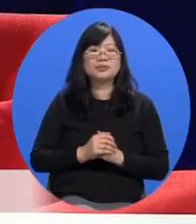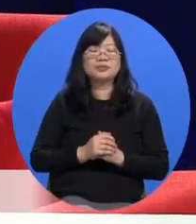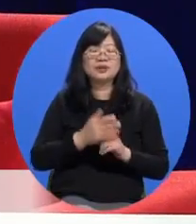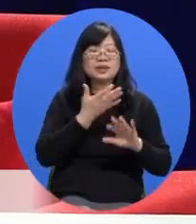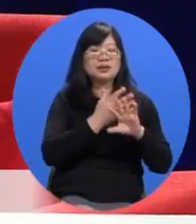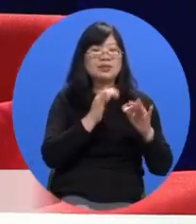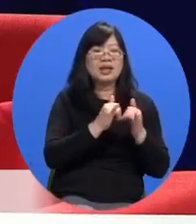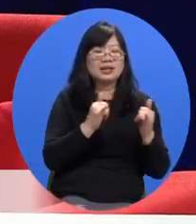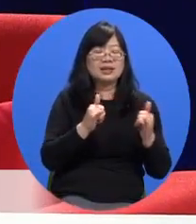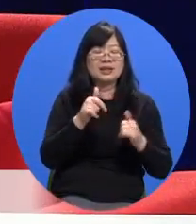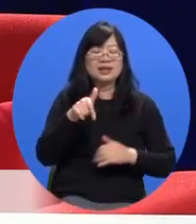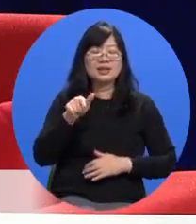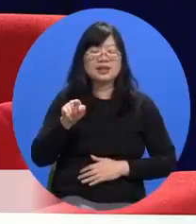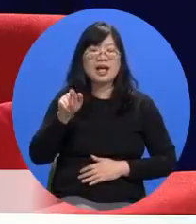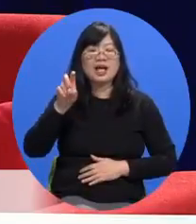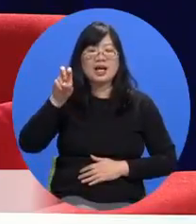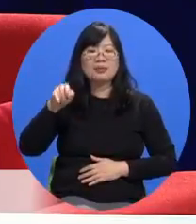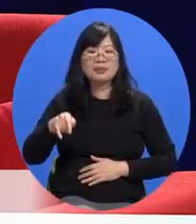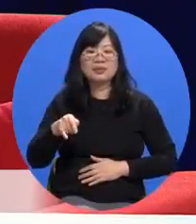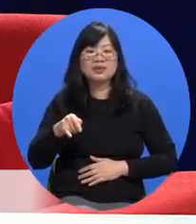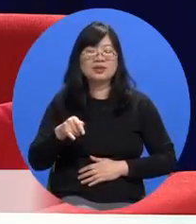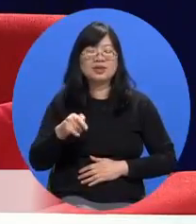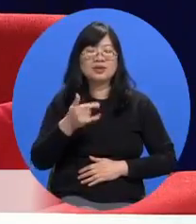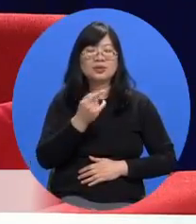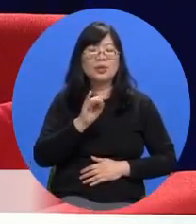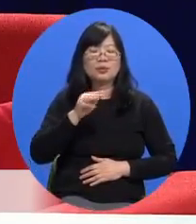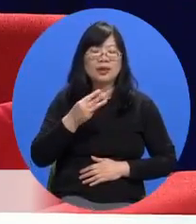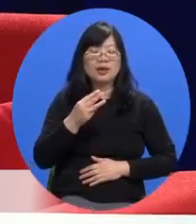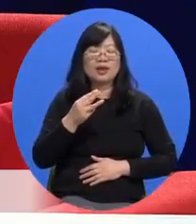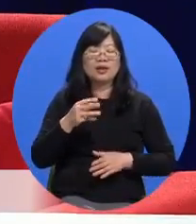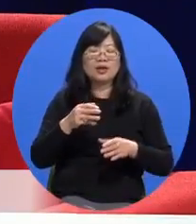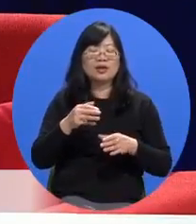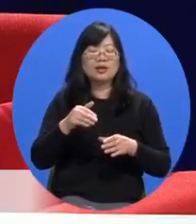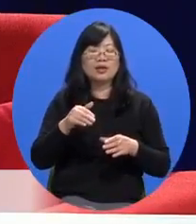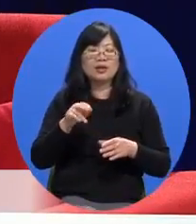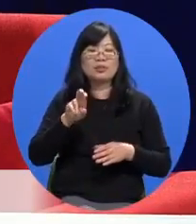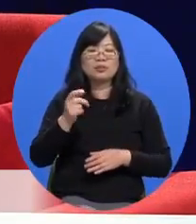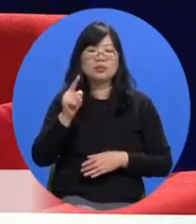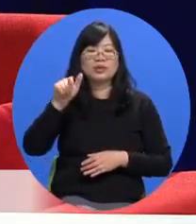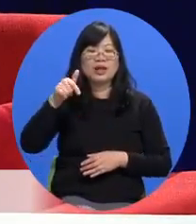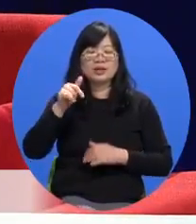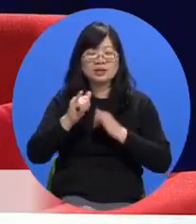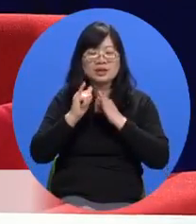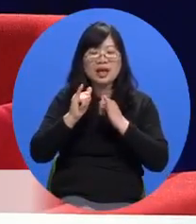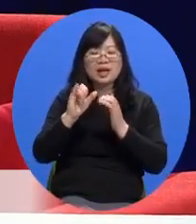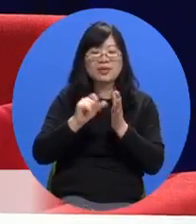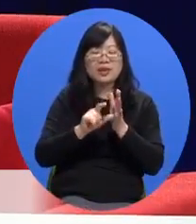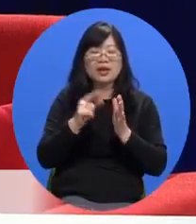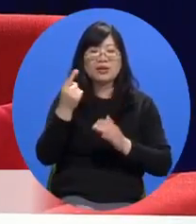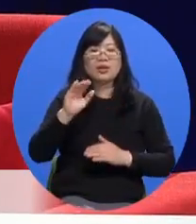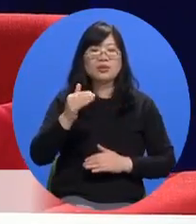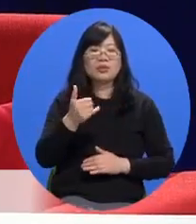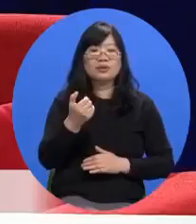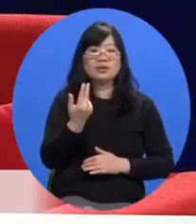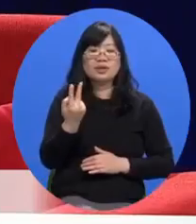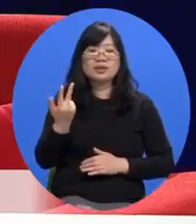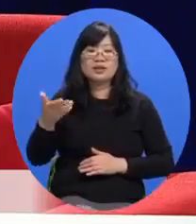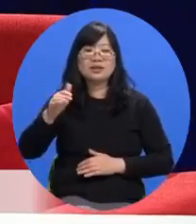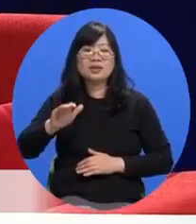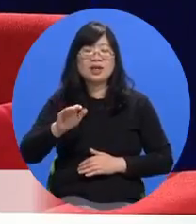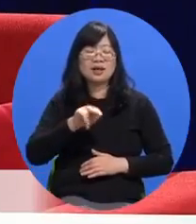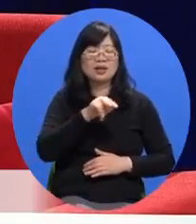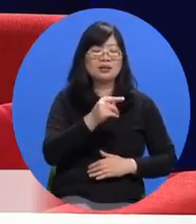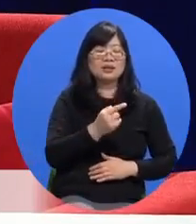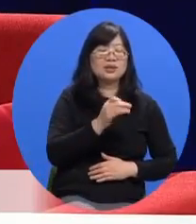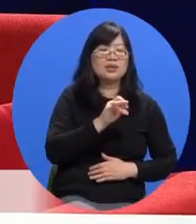이방인으로 노벨 문학상을 수상했을 때가 1957년인데요. 네. 보통 그 수상 기념 연설을 이제 스웨덴